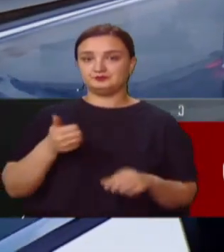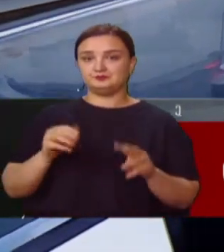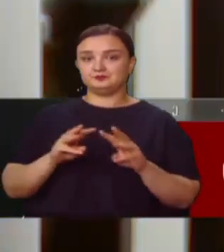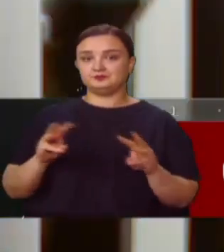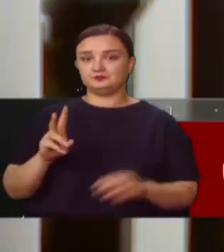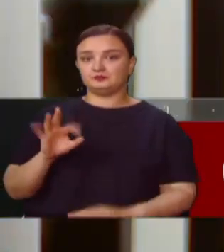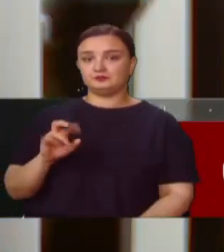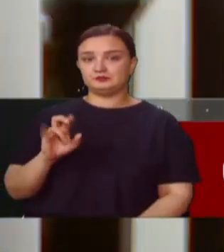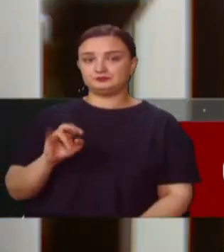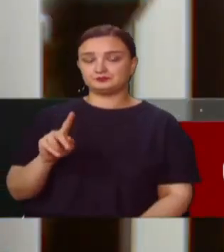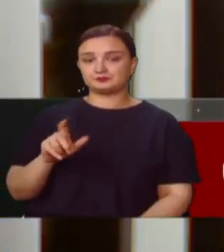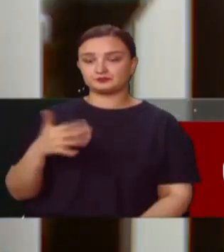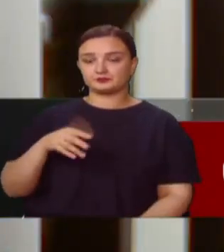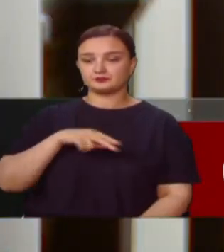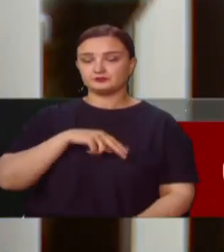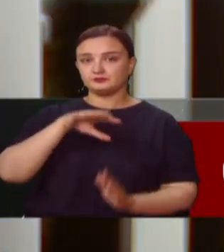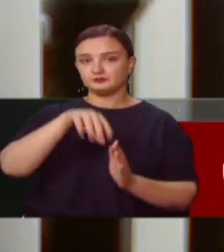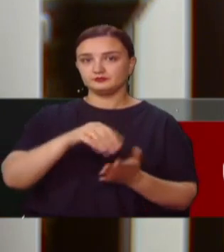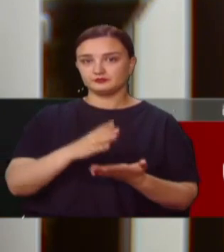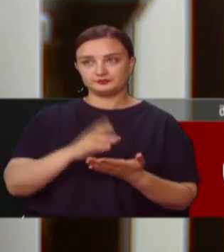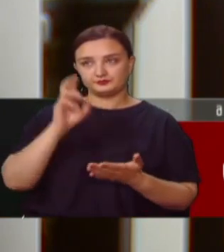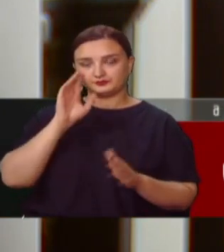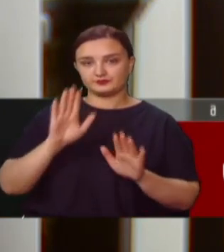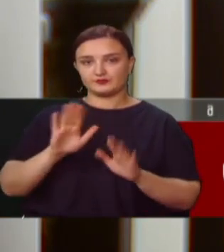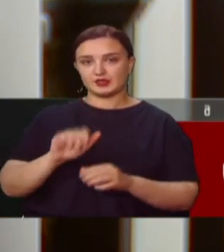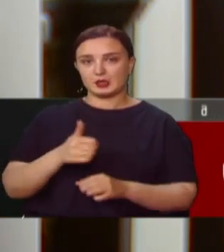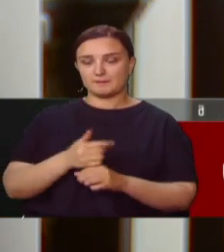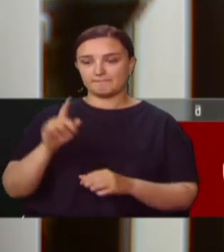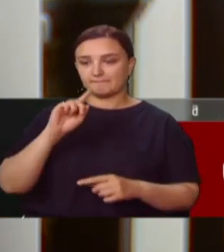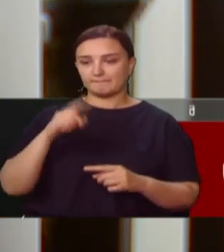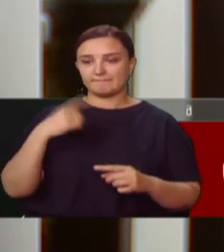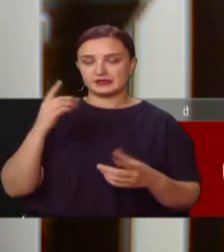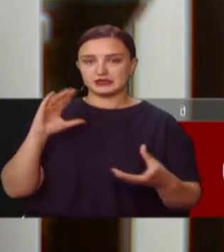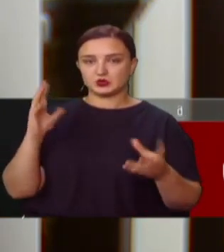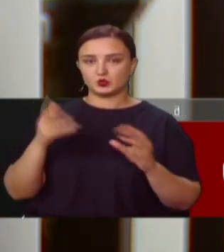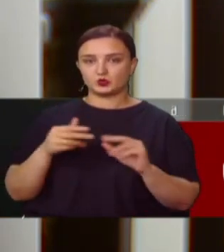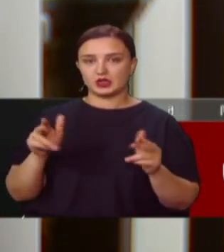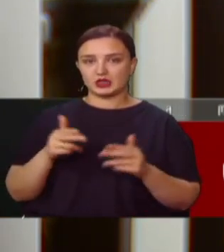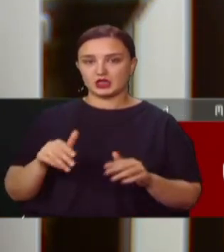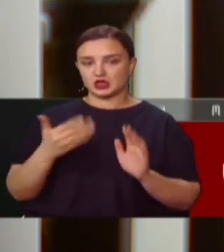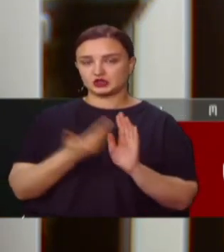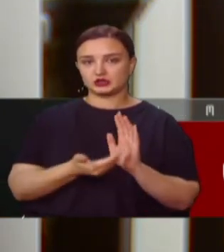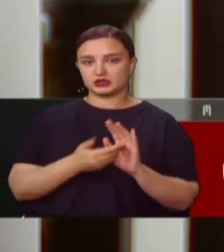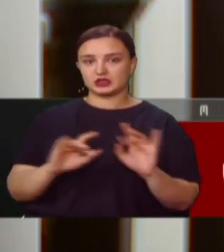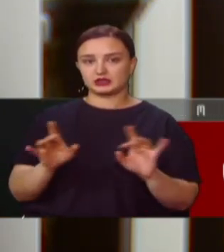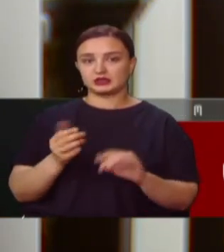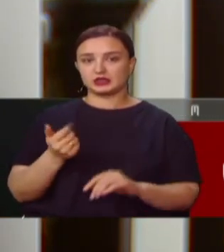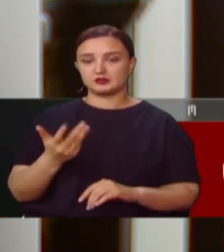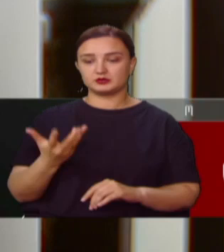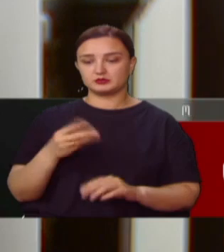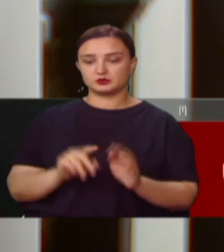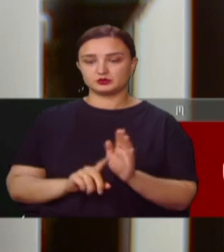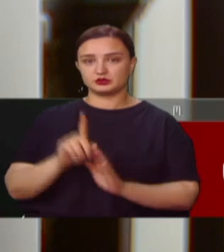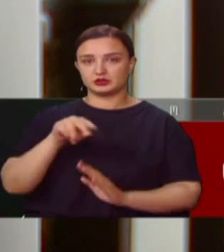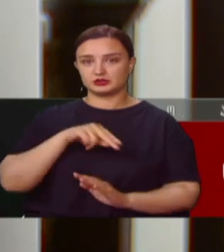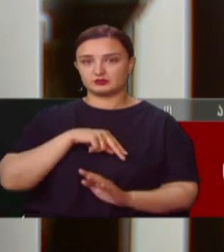პრემიერ-მინისტრი ირაკლი კობახიძე უკვე პარლამენტშია. მთავრობის ხელმძღვანელის წლიური ანგარიშის წარდგენა რამდენიმე წუთში დაიწყება საკანონმდებლო